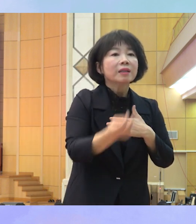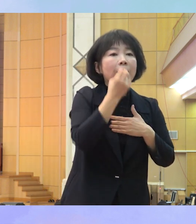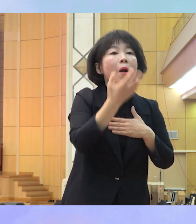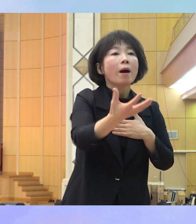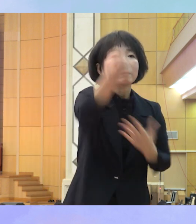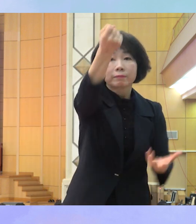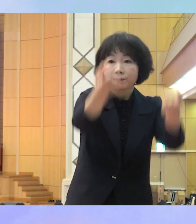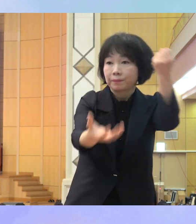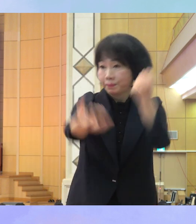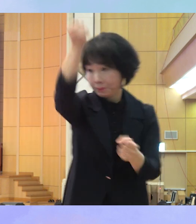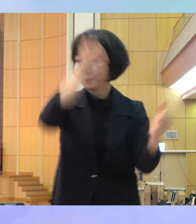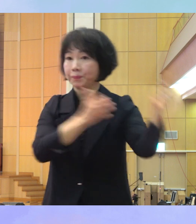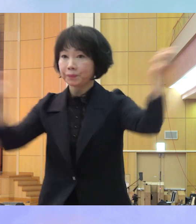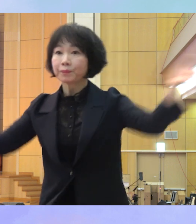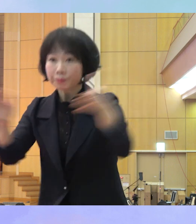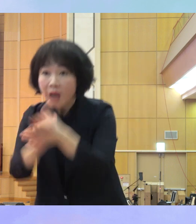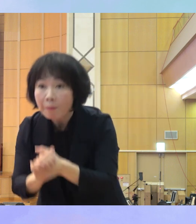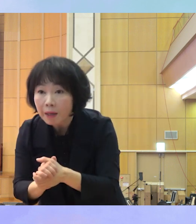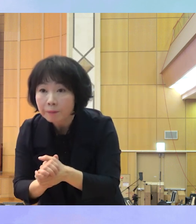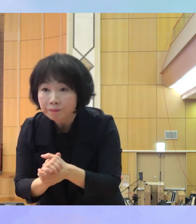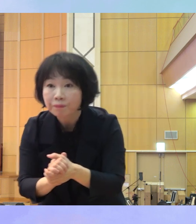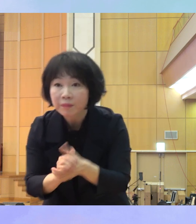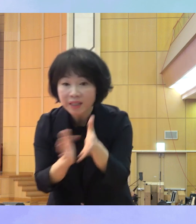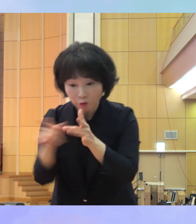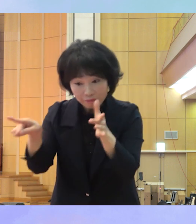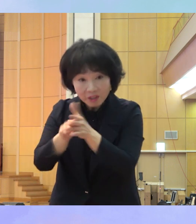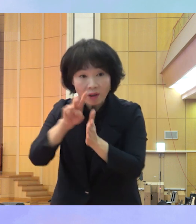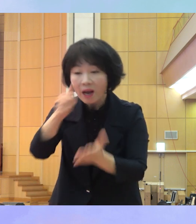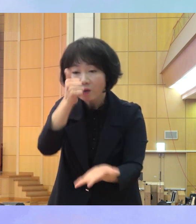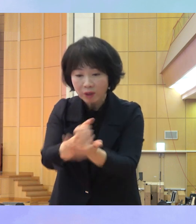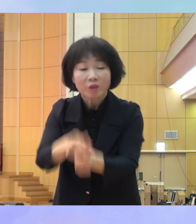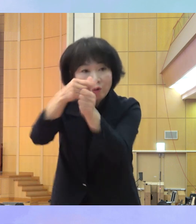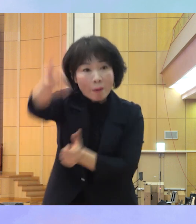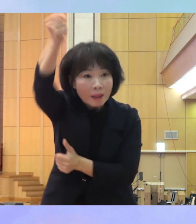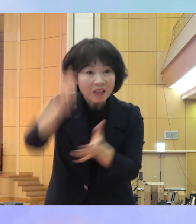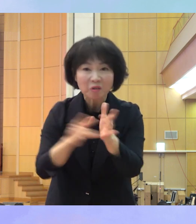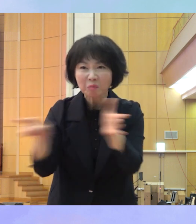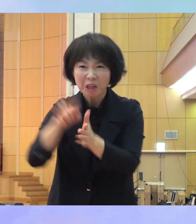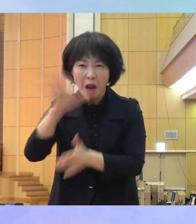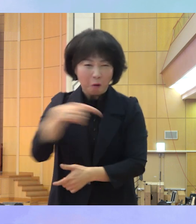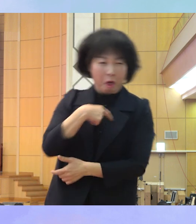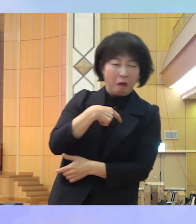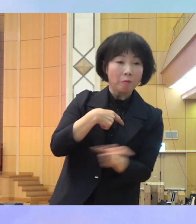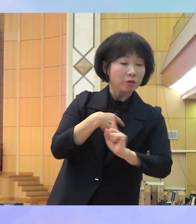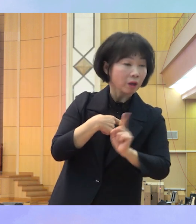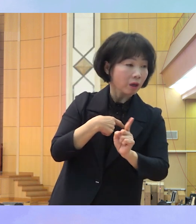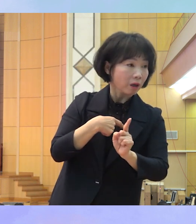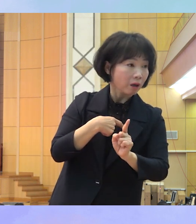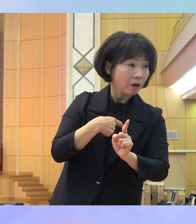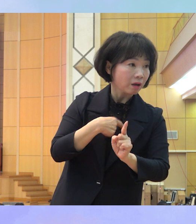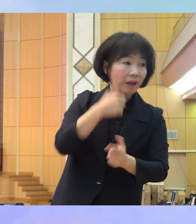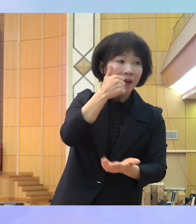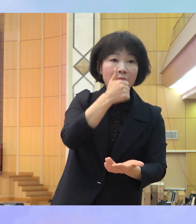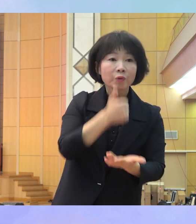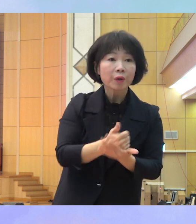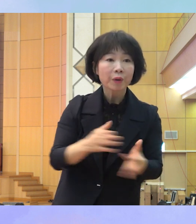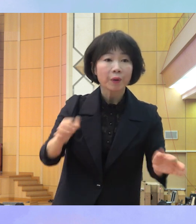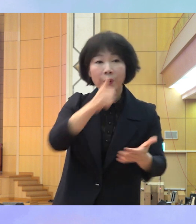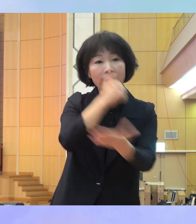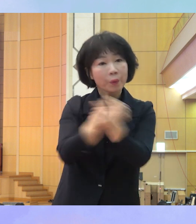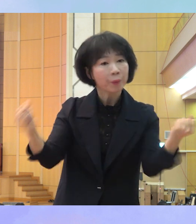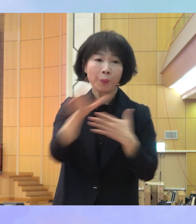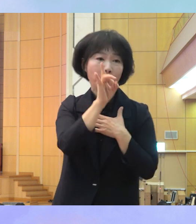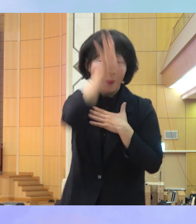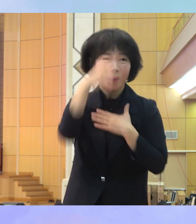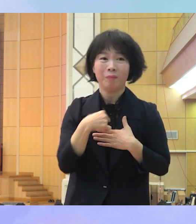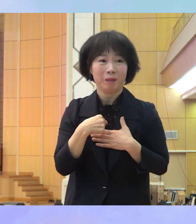자가 되는 거예요. 할렐루야. 54절 보니까 내 살을 먹고 내 피를 마시는 자는 영생을